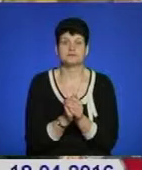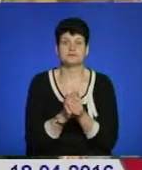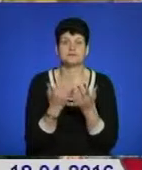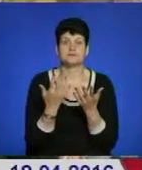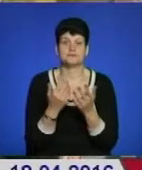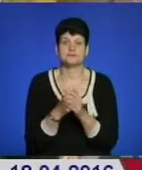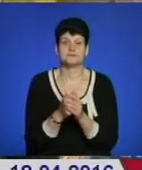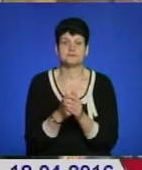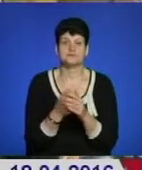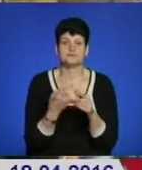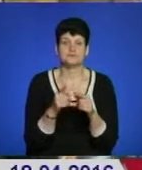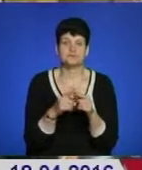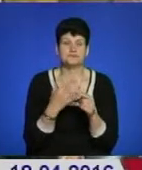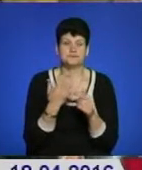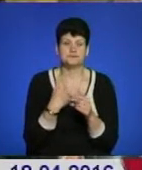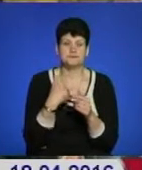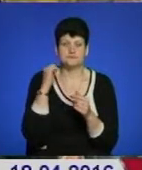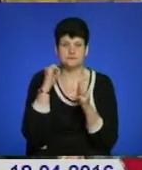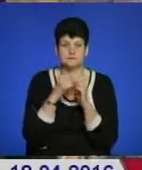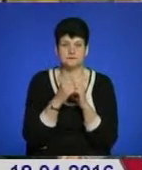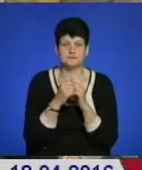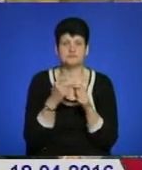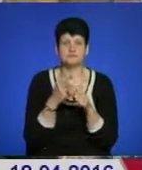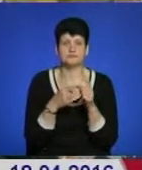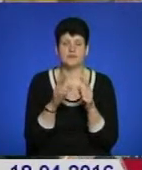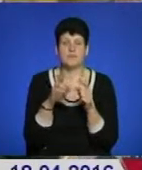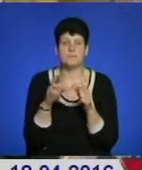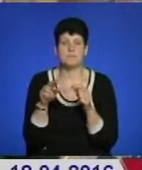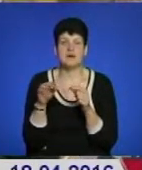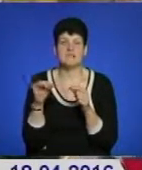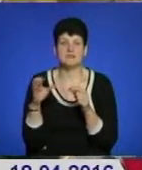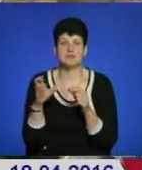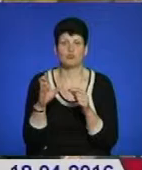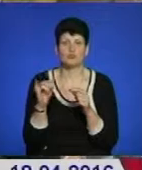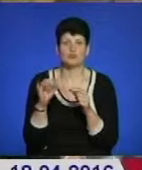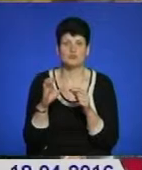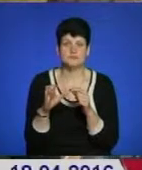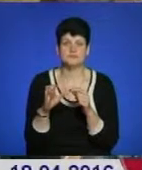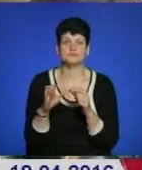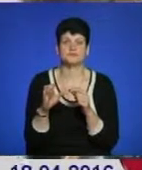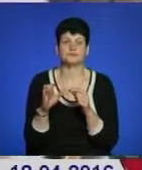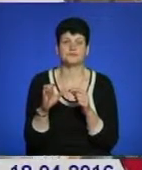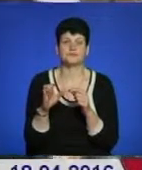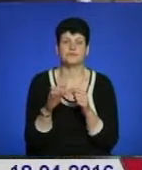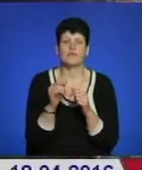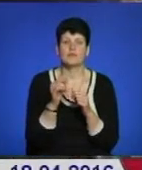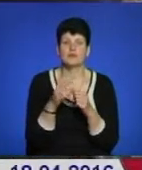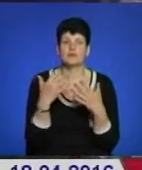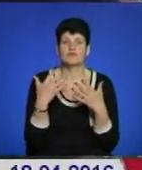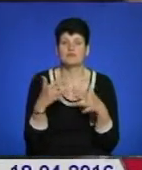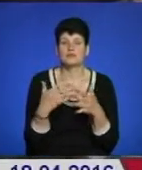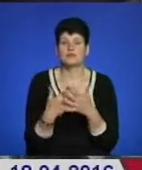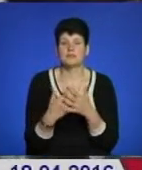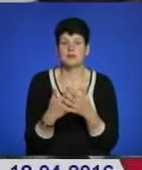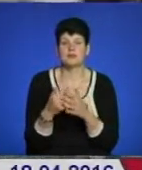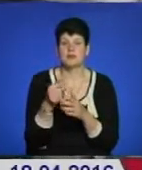автомобіль? Це, наскільки я пам'ятаю, напівпасажирський бусик. Він вже, напевно,